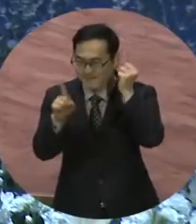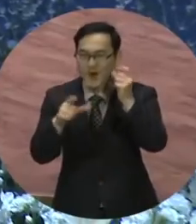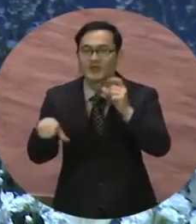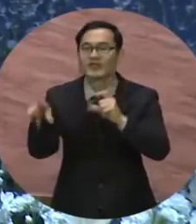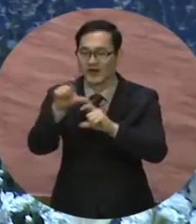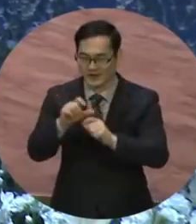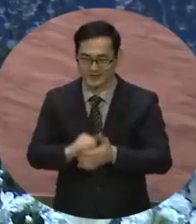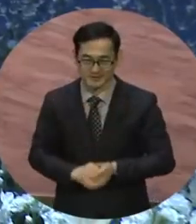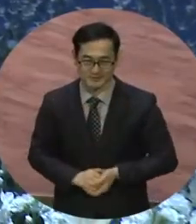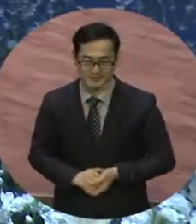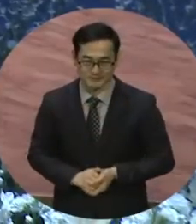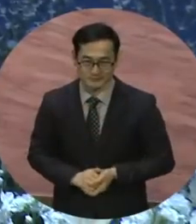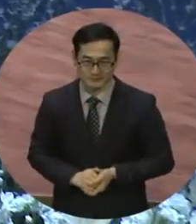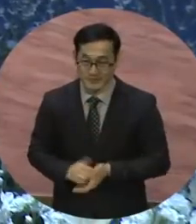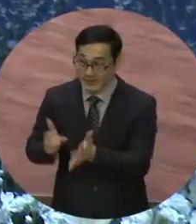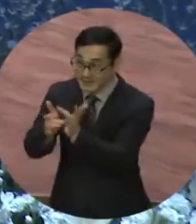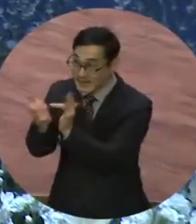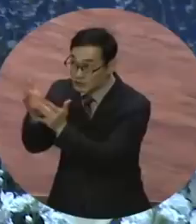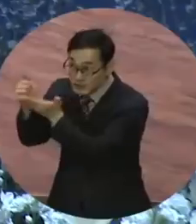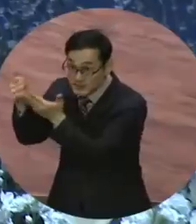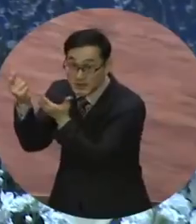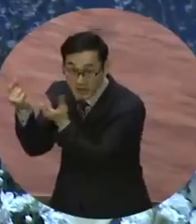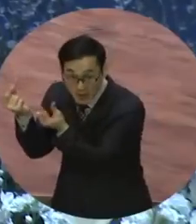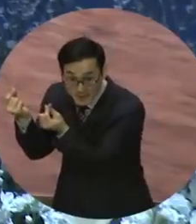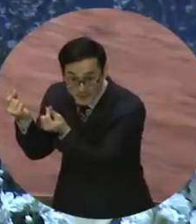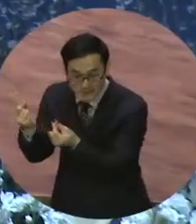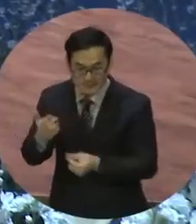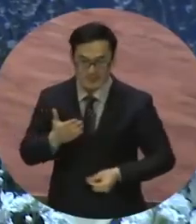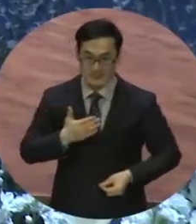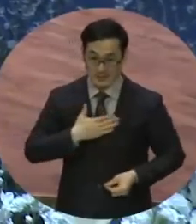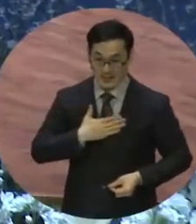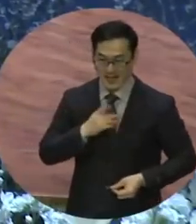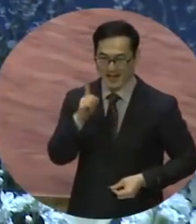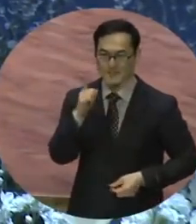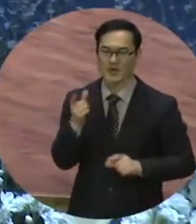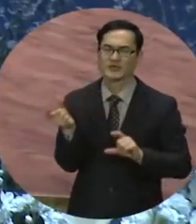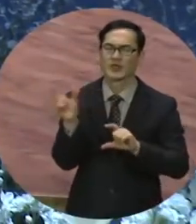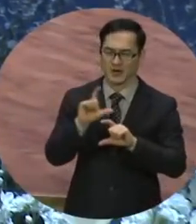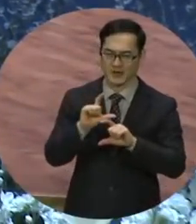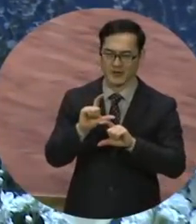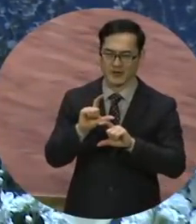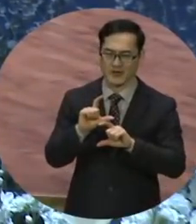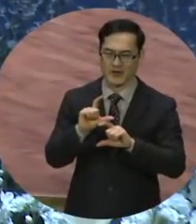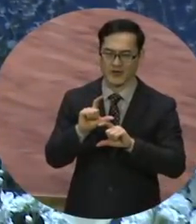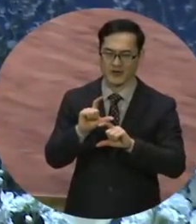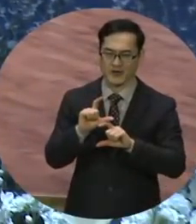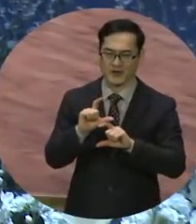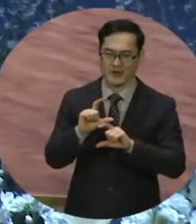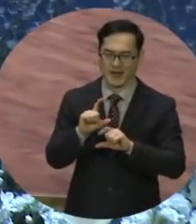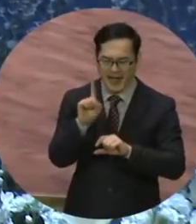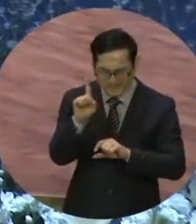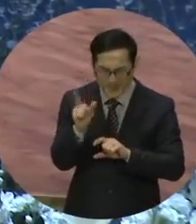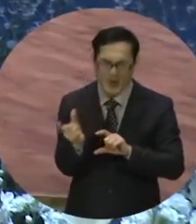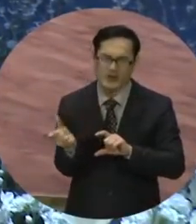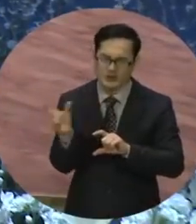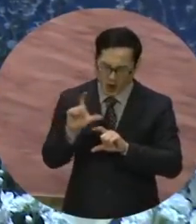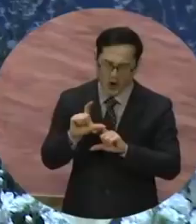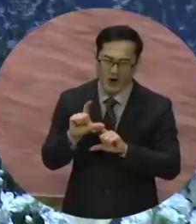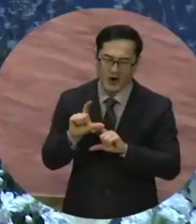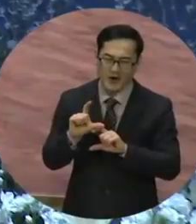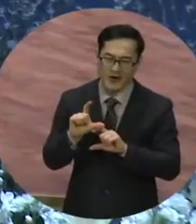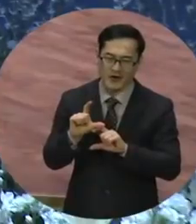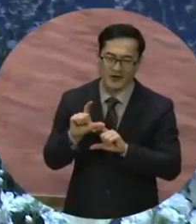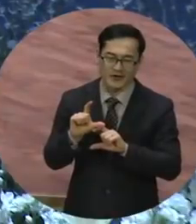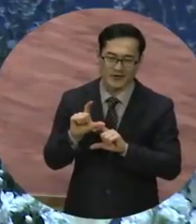예수님과 마찬가지로 우리에게도 한 번, 한 번 더. 내가 한 번만 더